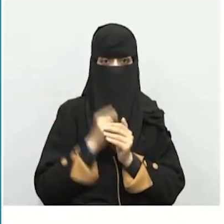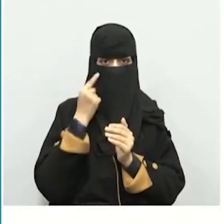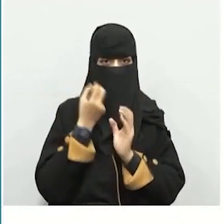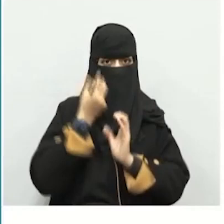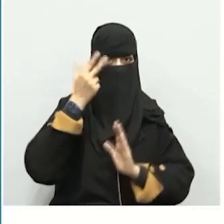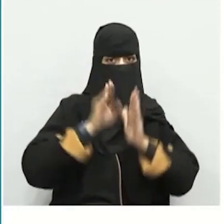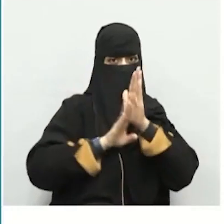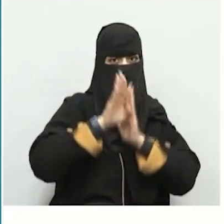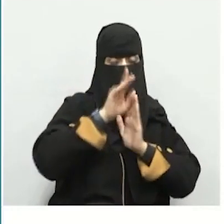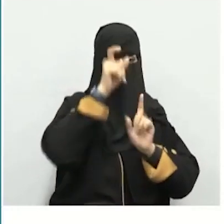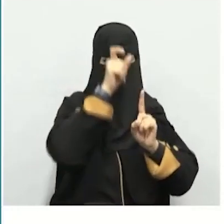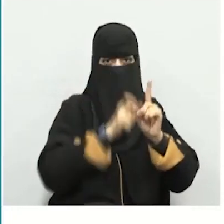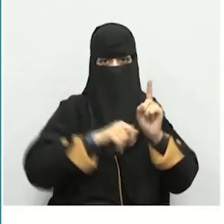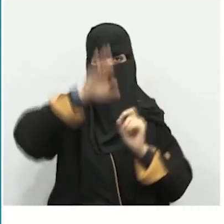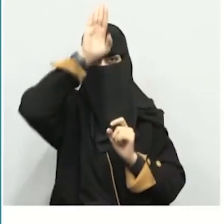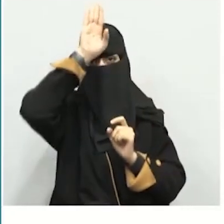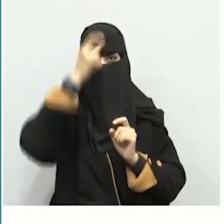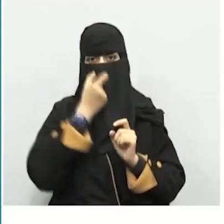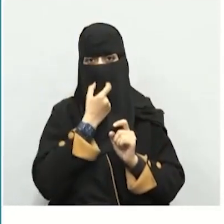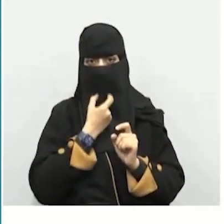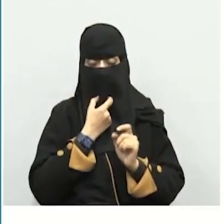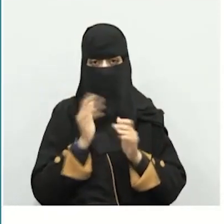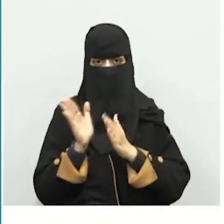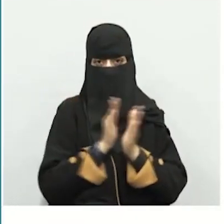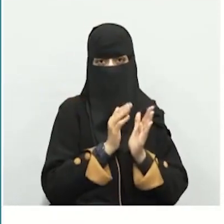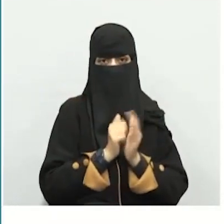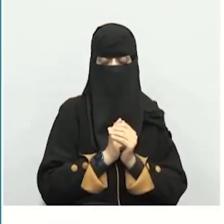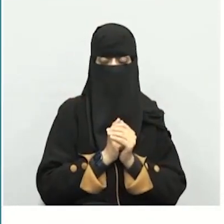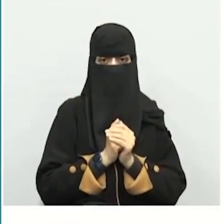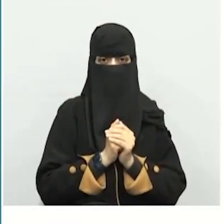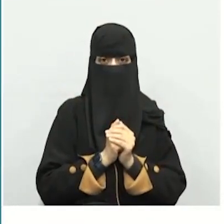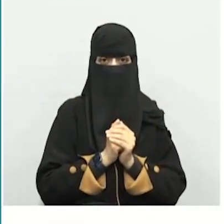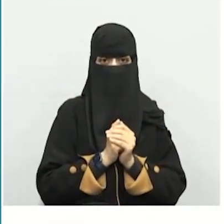الفكر التطويري لخادم الحرمين الشريفين الملك سلمان بن عبد العزيز.